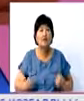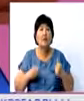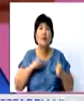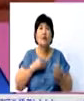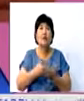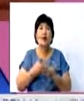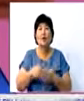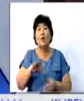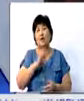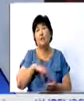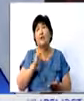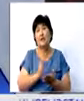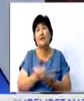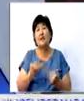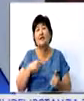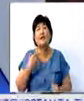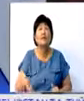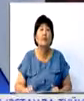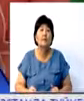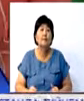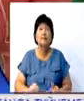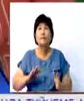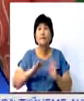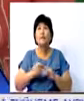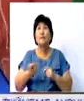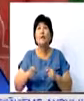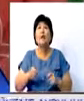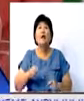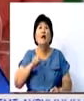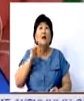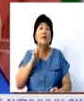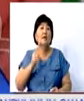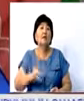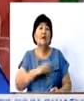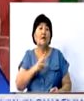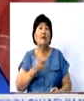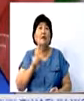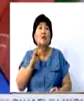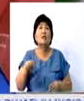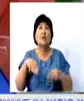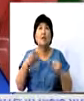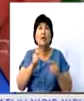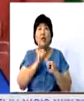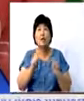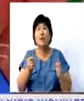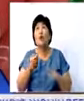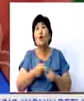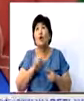атқаруына септігін тегізеді дейді. Аудан әкімінің жалынды жастар сыйлығы осындай жастарға беріліп жатыр.